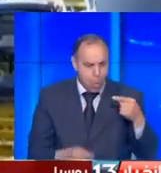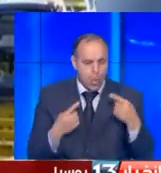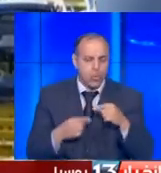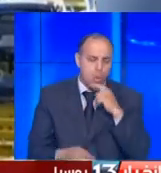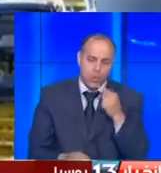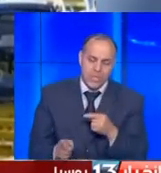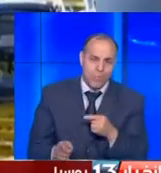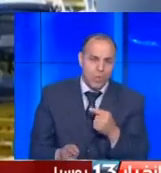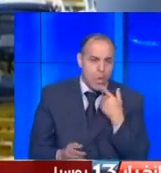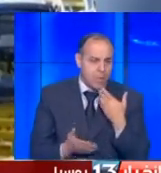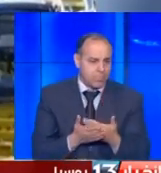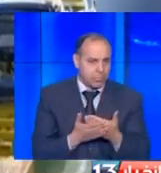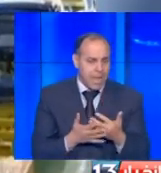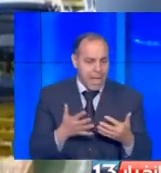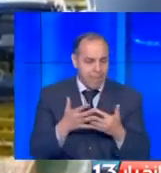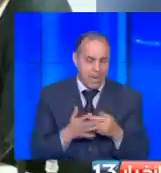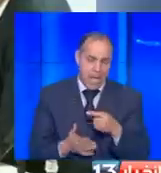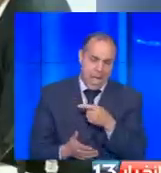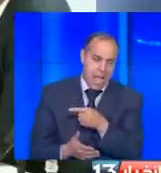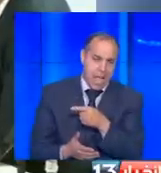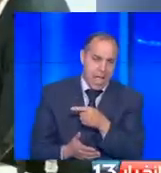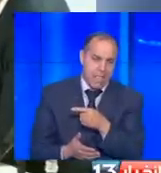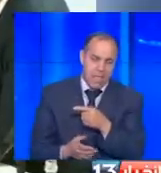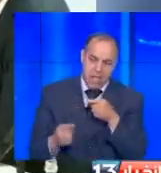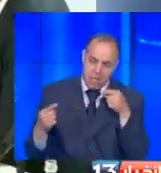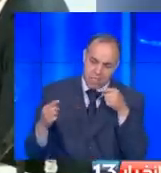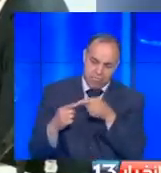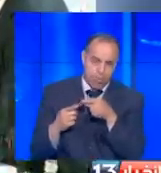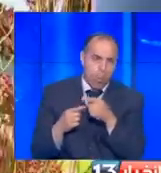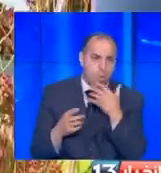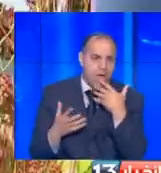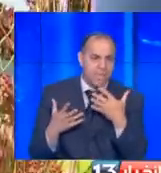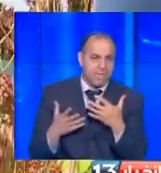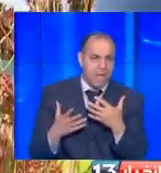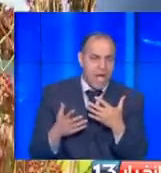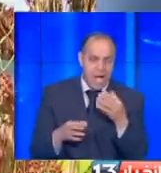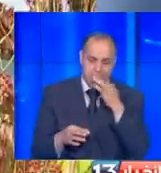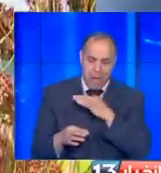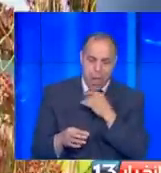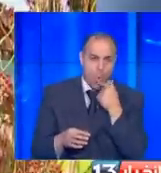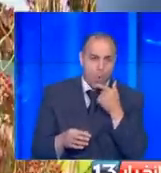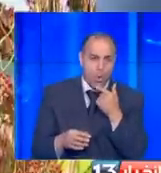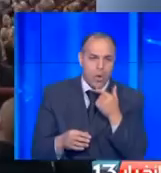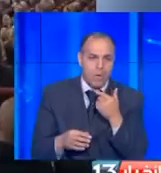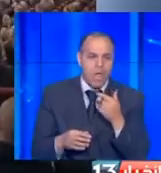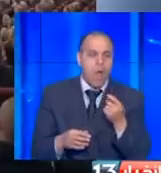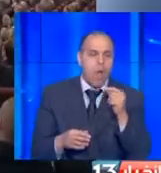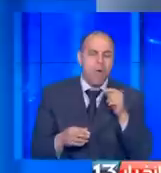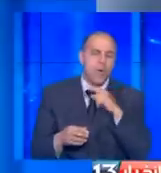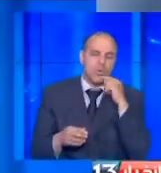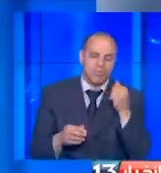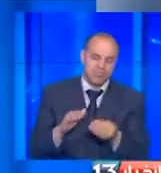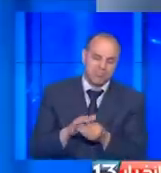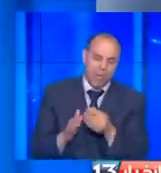روسيا، وقد بررتها واشنطن بأنها تستهدف من يحققون أرباحا من النظام الفاسد في روسيا،